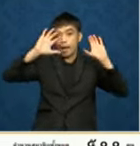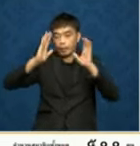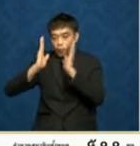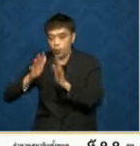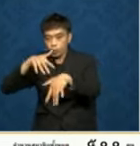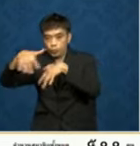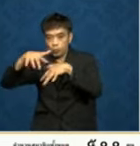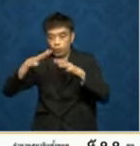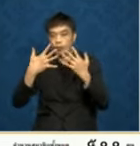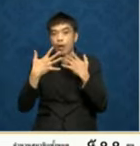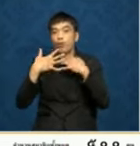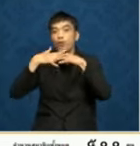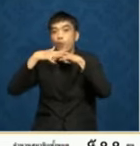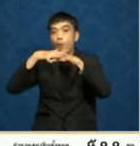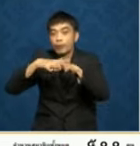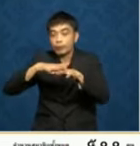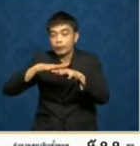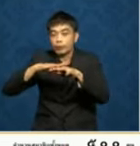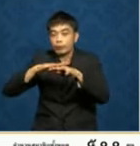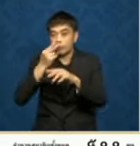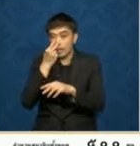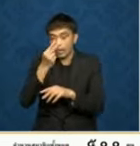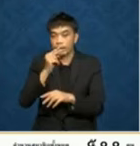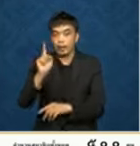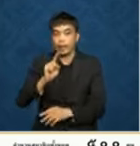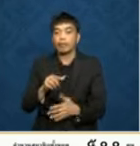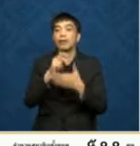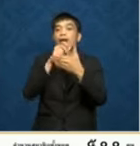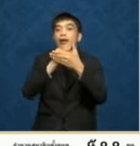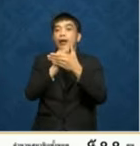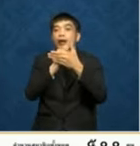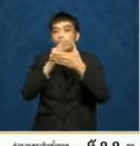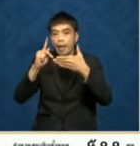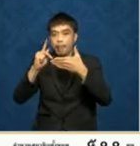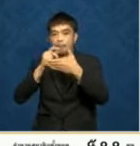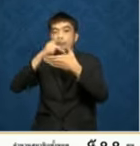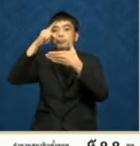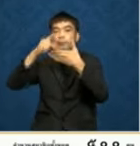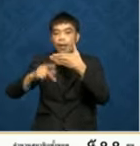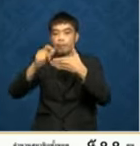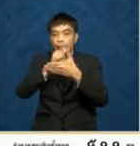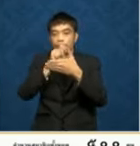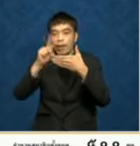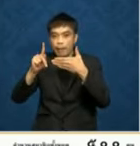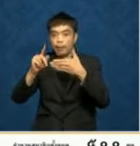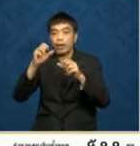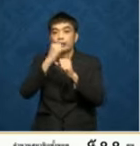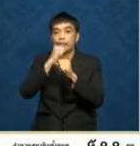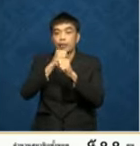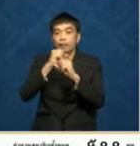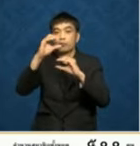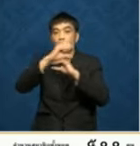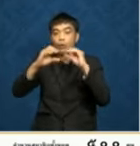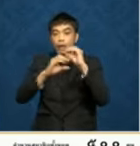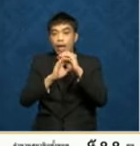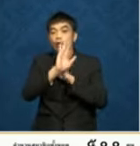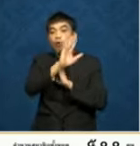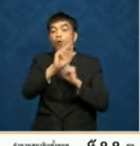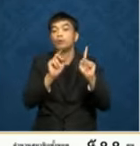ึ่กคงตองพดถง application ที่ชื่อว่าทางรศที่รัฐบาลประกาศว่า จะใช้ในการทำโครงการ Digital Wallet